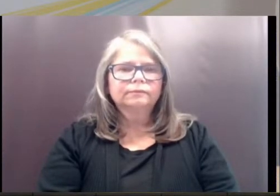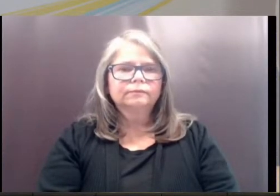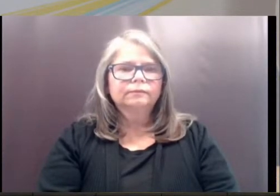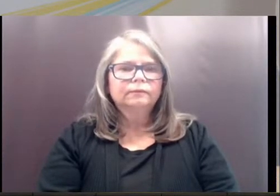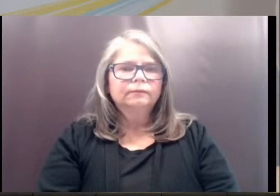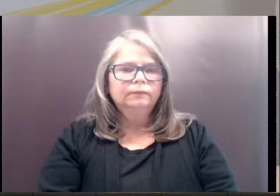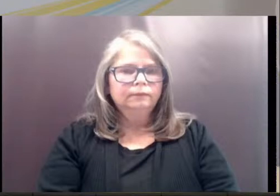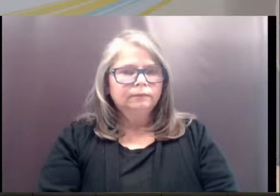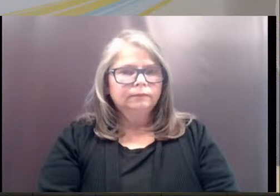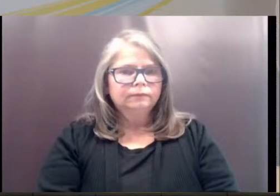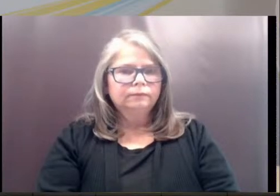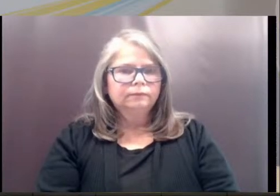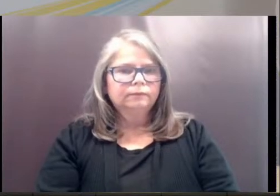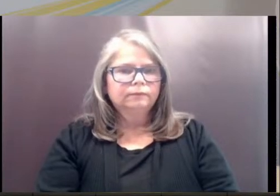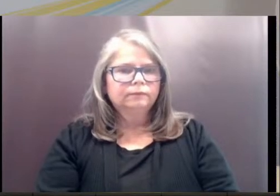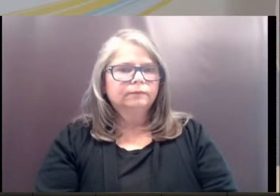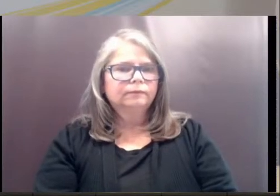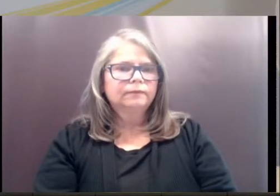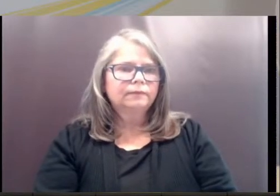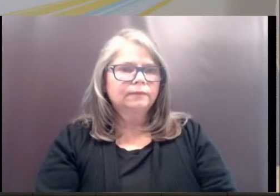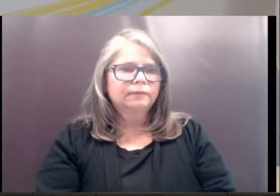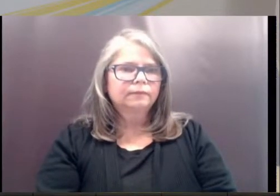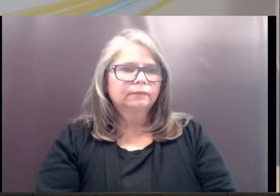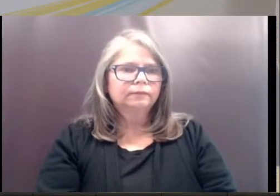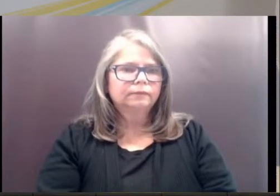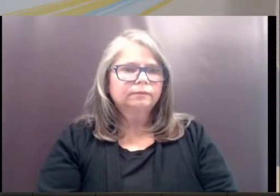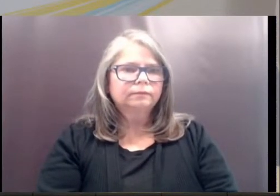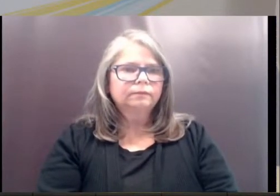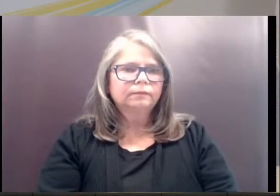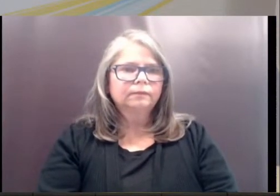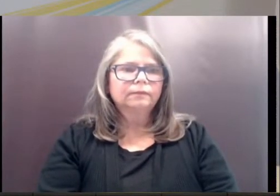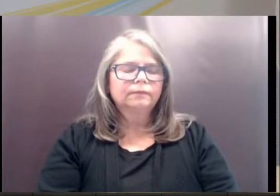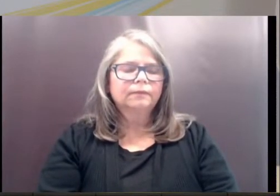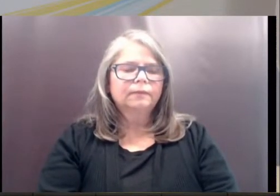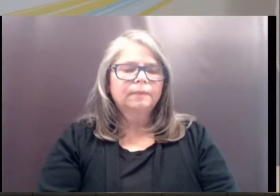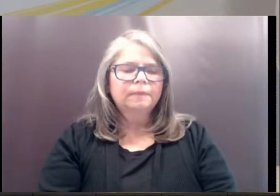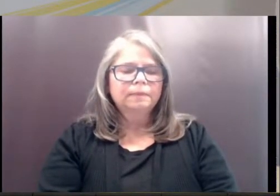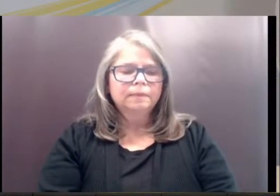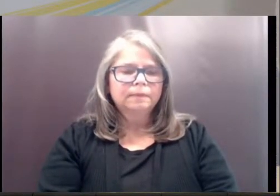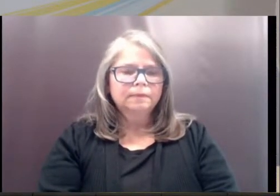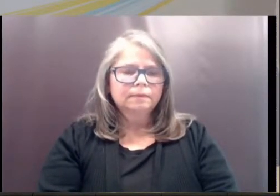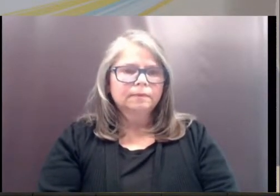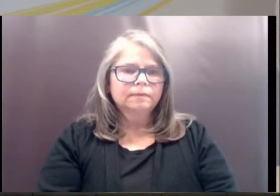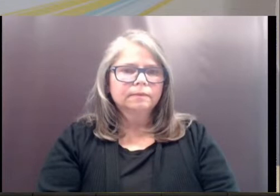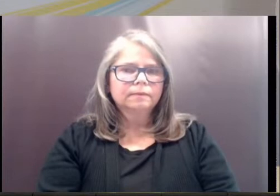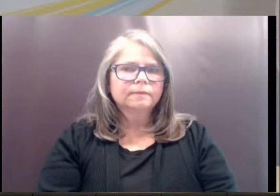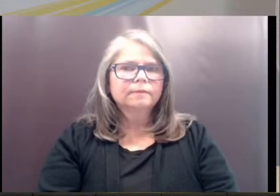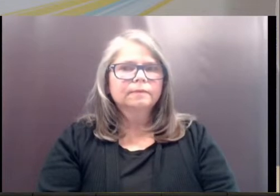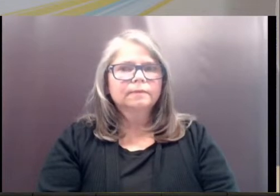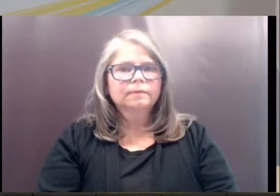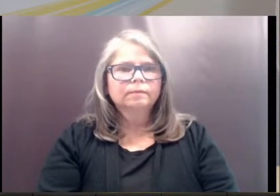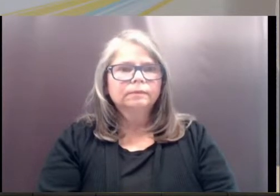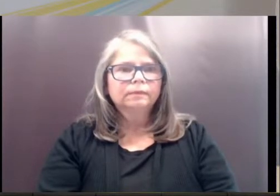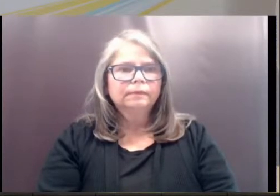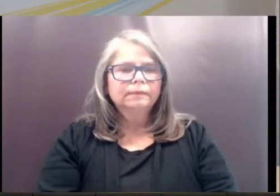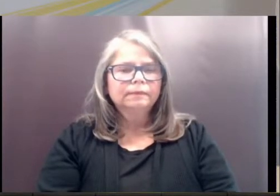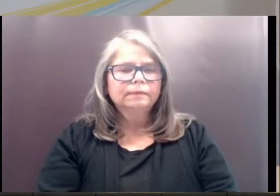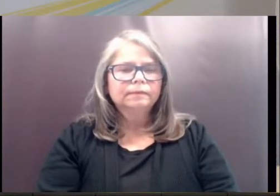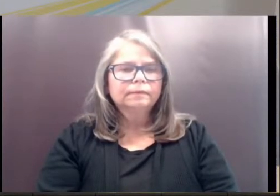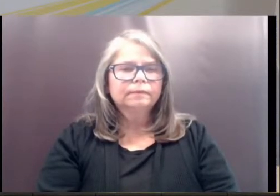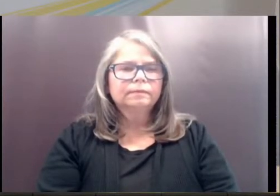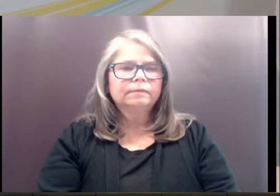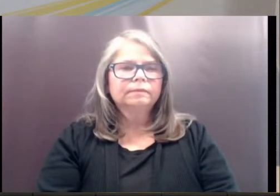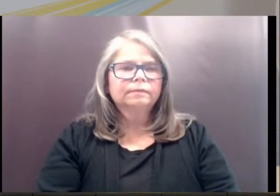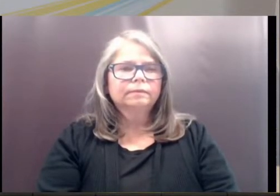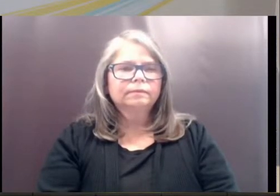mois qui suivent. Mais c'est la priorité est d'avoir les autres groupes de personnes qui travaillent